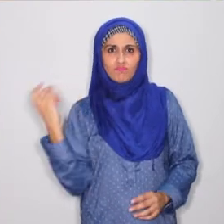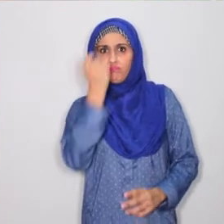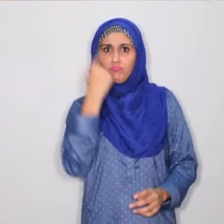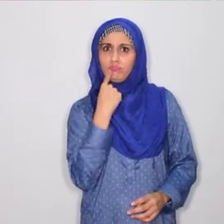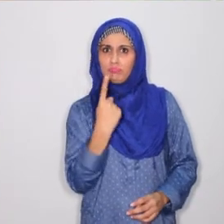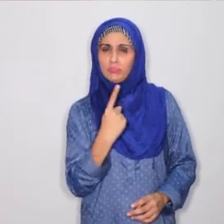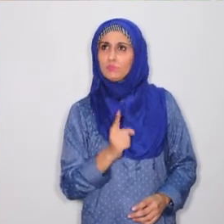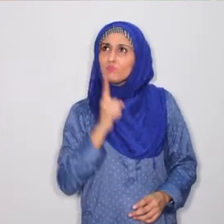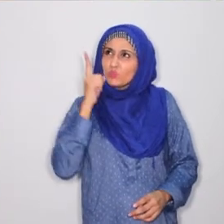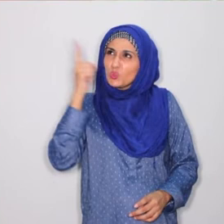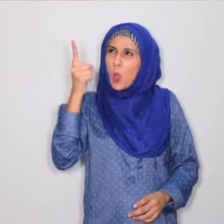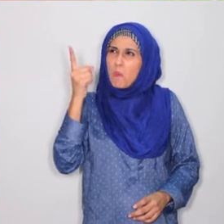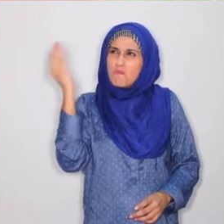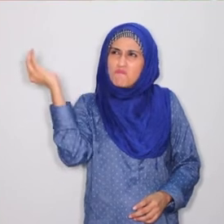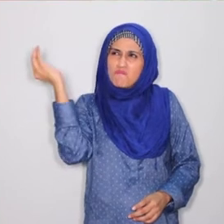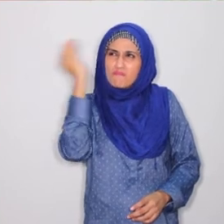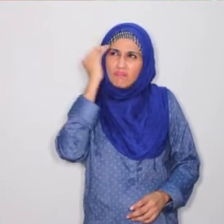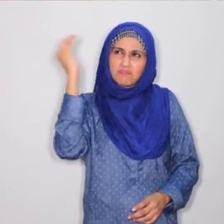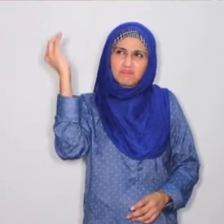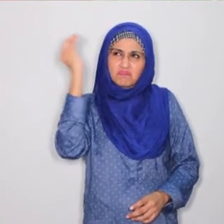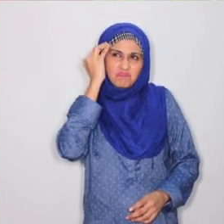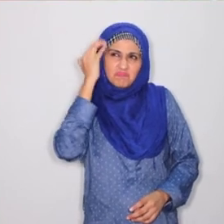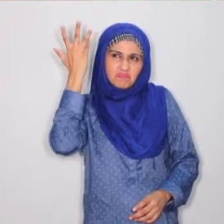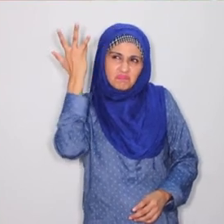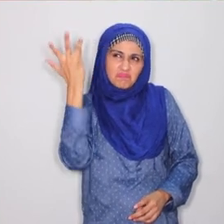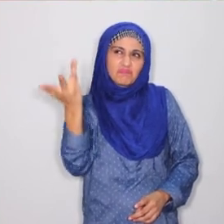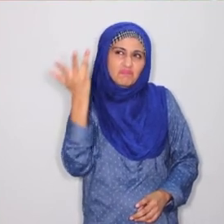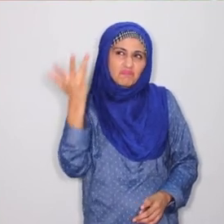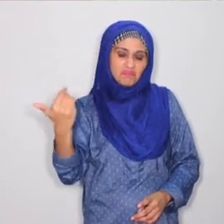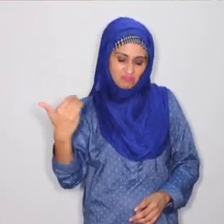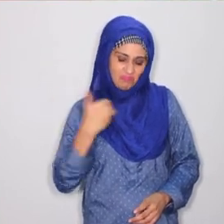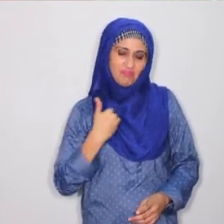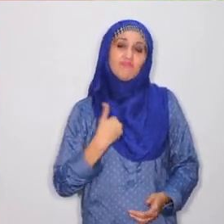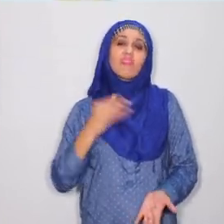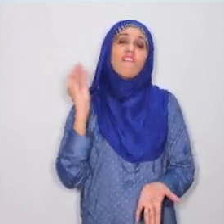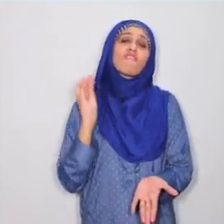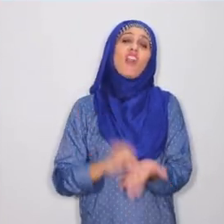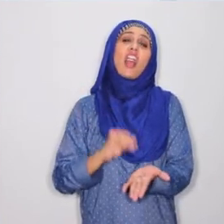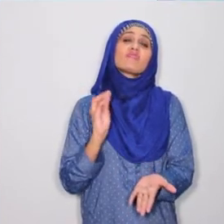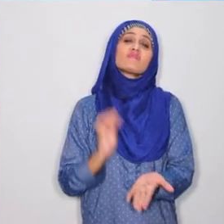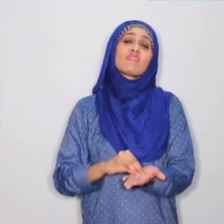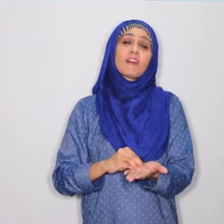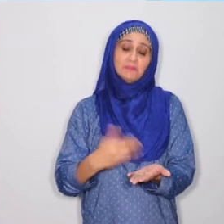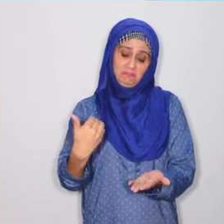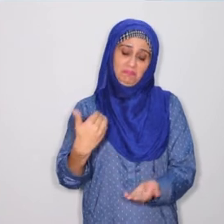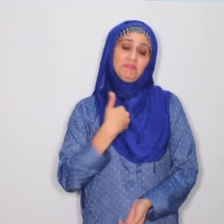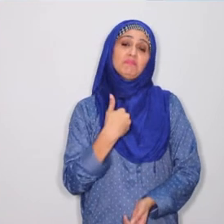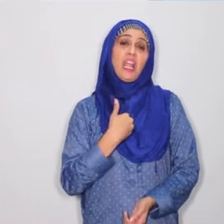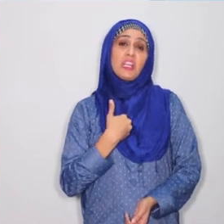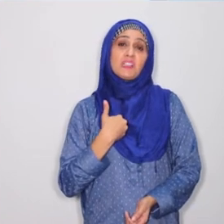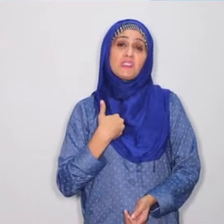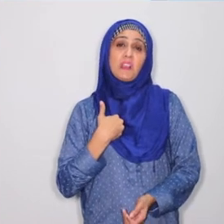उड़ सहज उन्होंने मेरी यह म्यूट मेरे ही बल पर